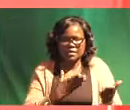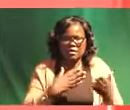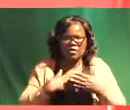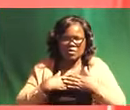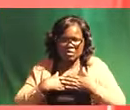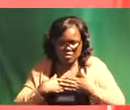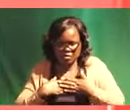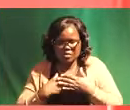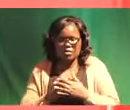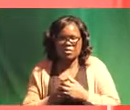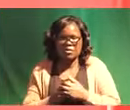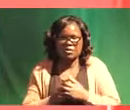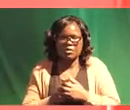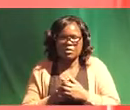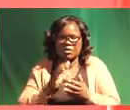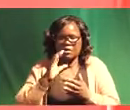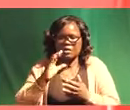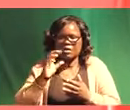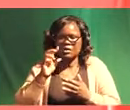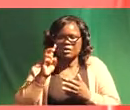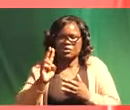Mheshimiwa Isungwa.